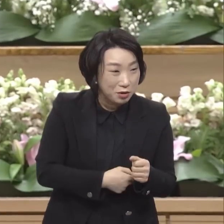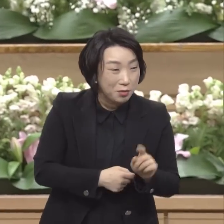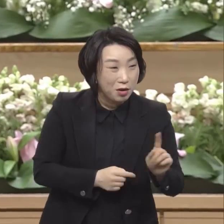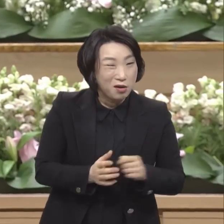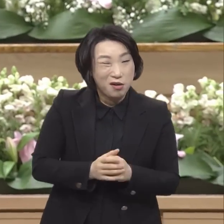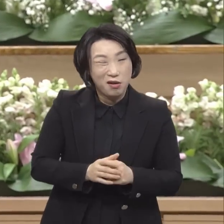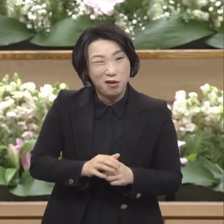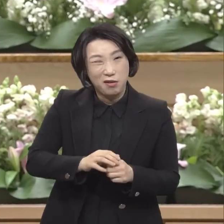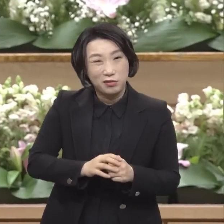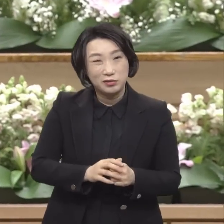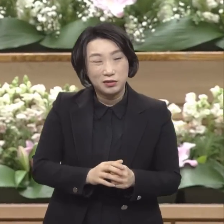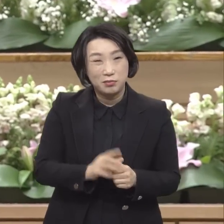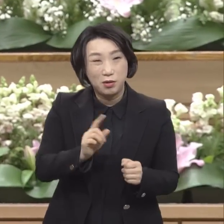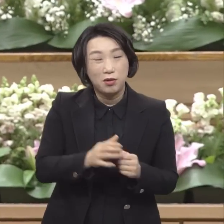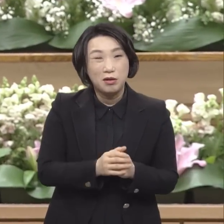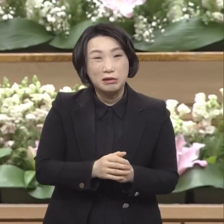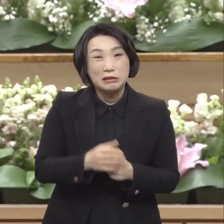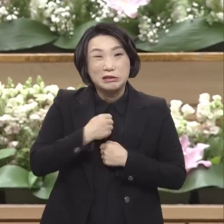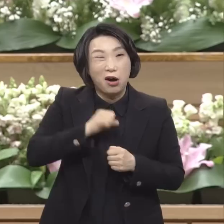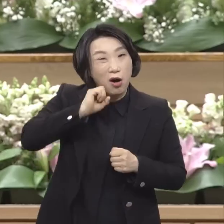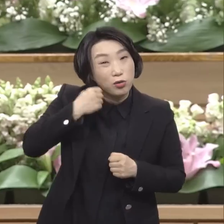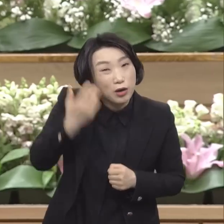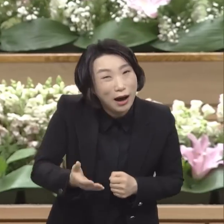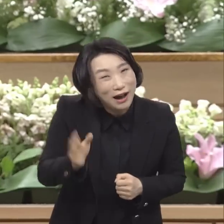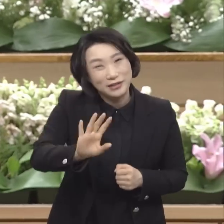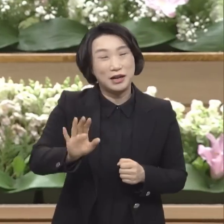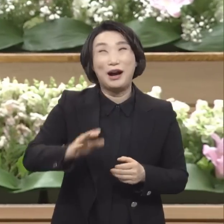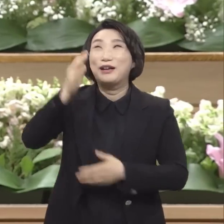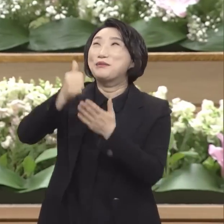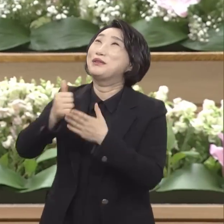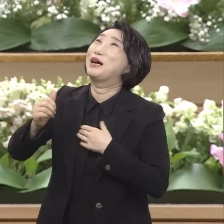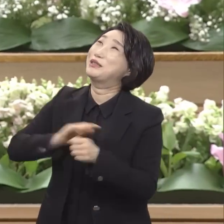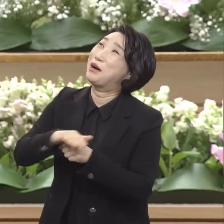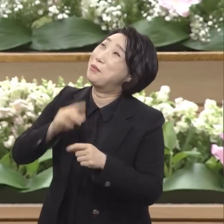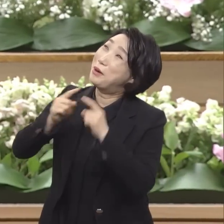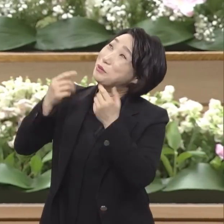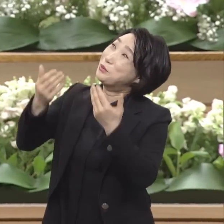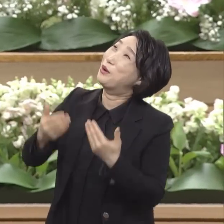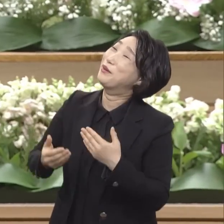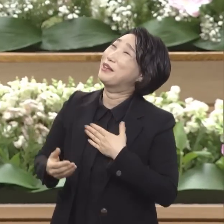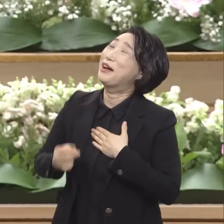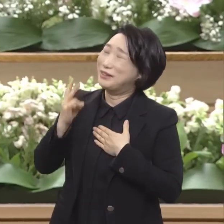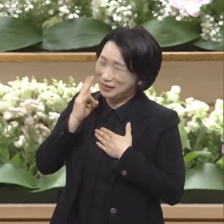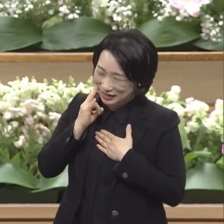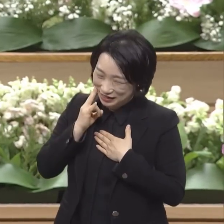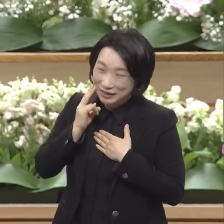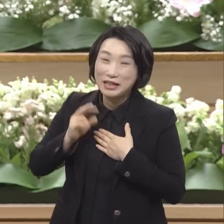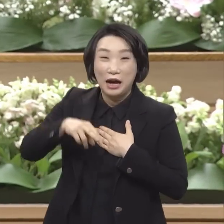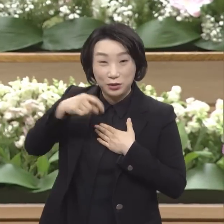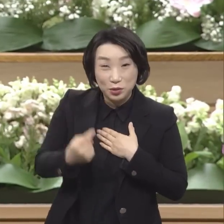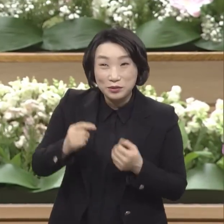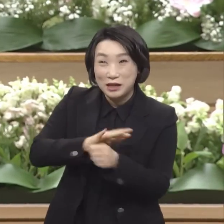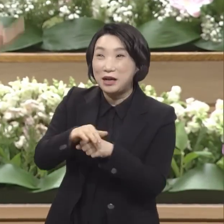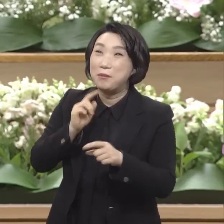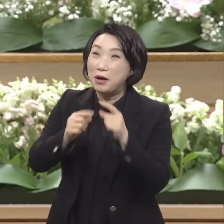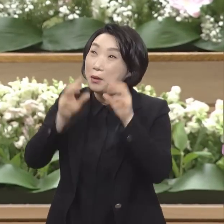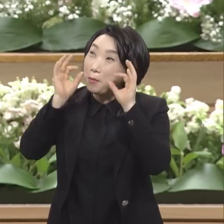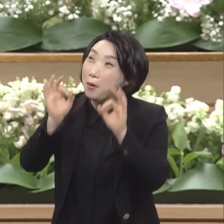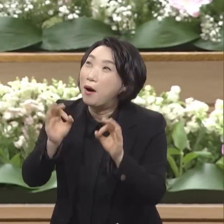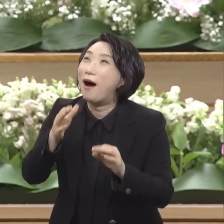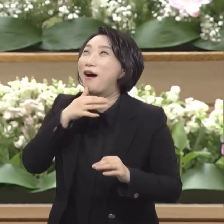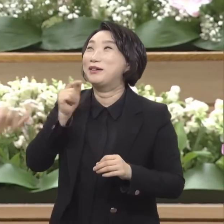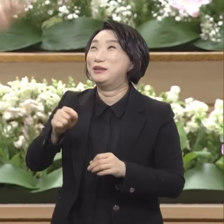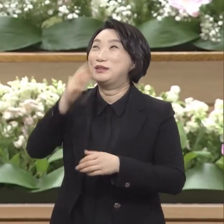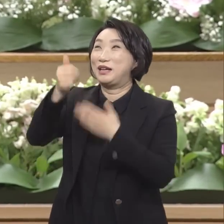지키냐? 그게 아니라 하나님이 나를 사랑한 것에서 말씀하신 것처럼 나도 사랑의 말씀을 들으면서 이게